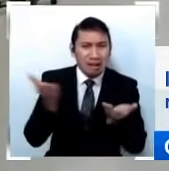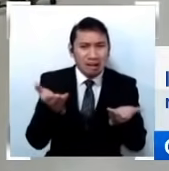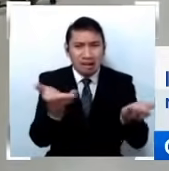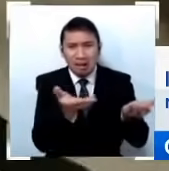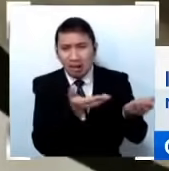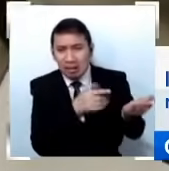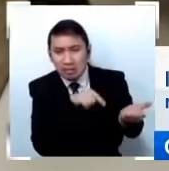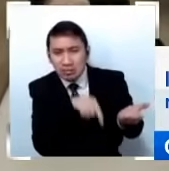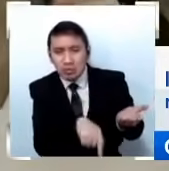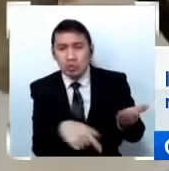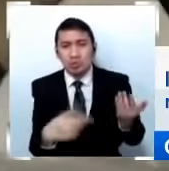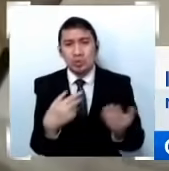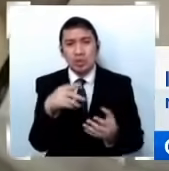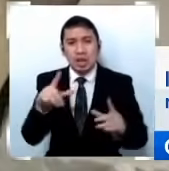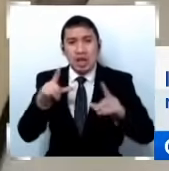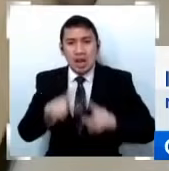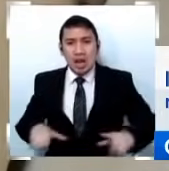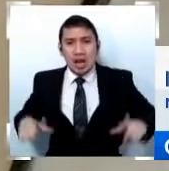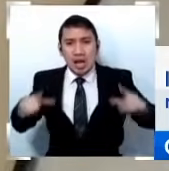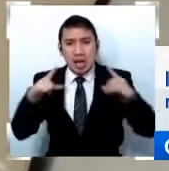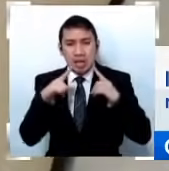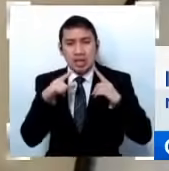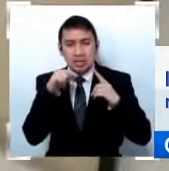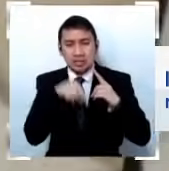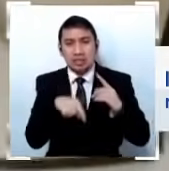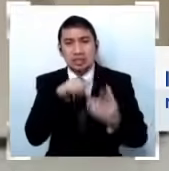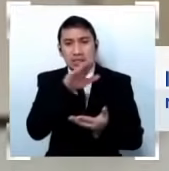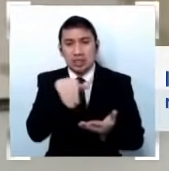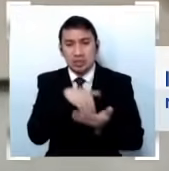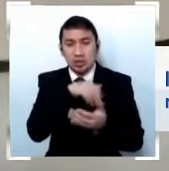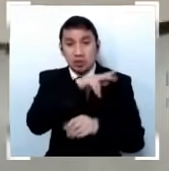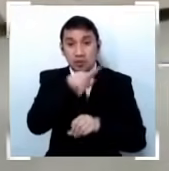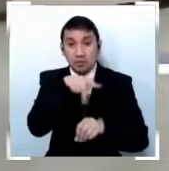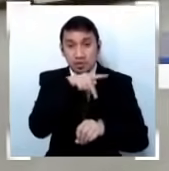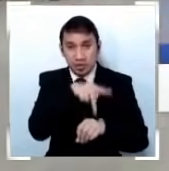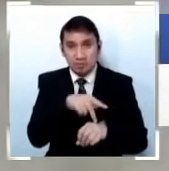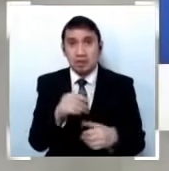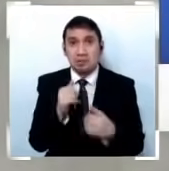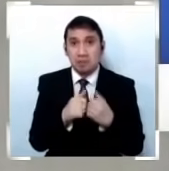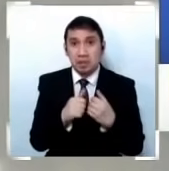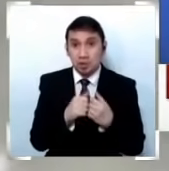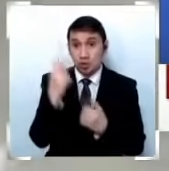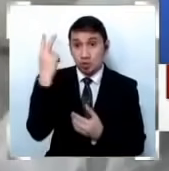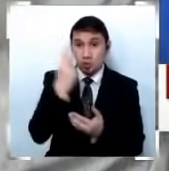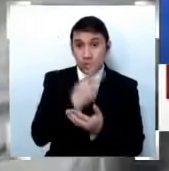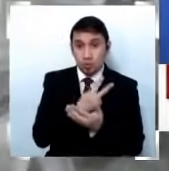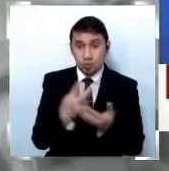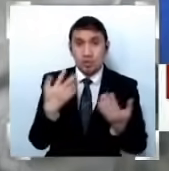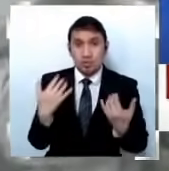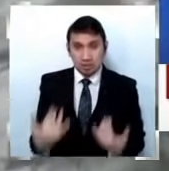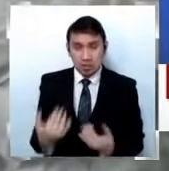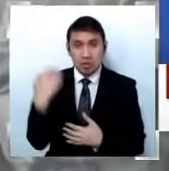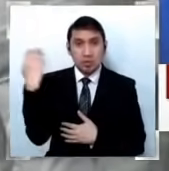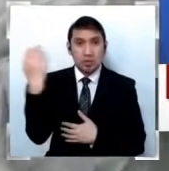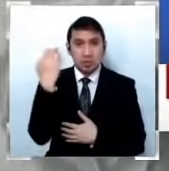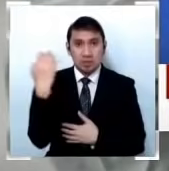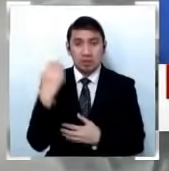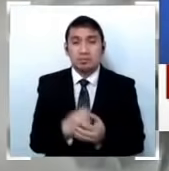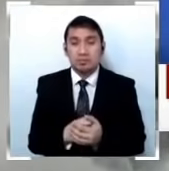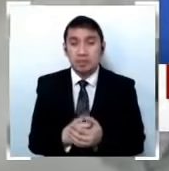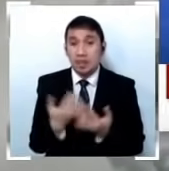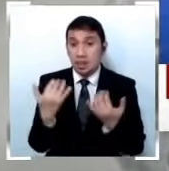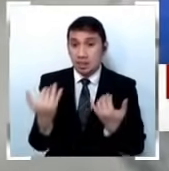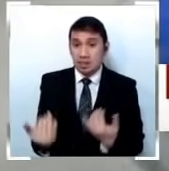at critical COVID patients. Mahigit 2 linggo na raw silang naka-alerto. From a low of about between 35